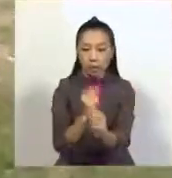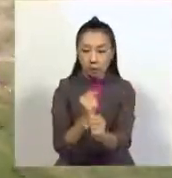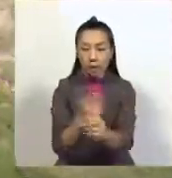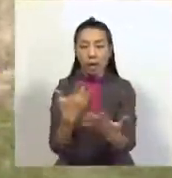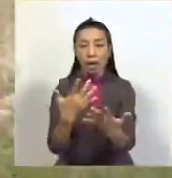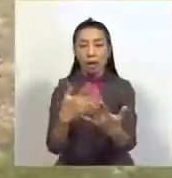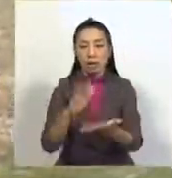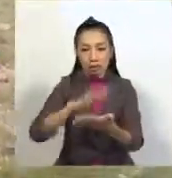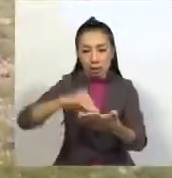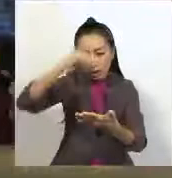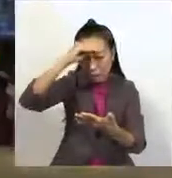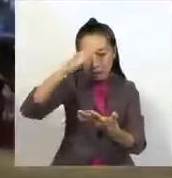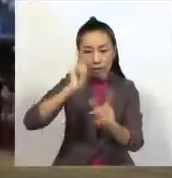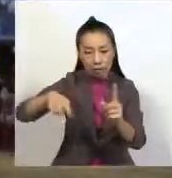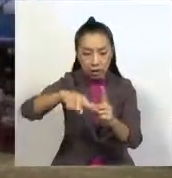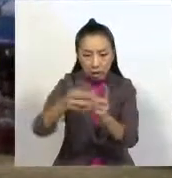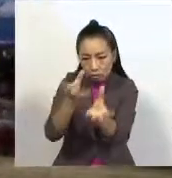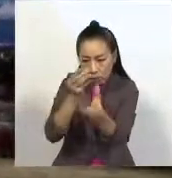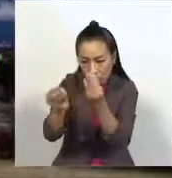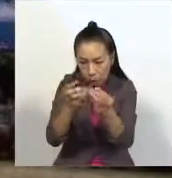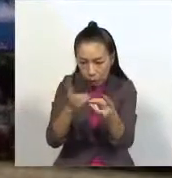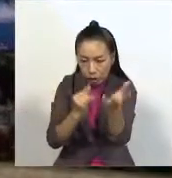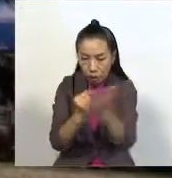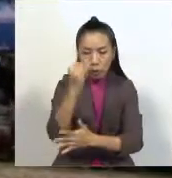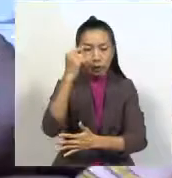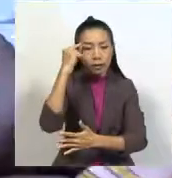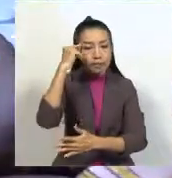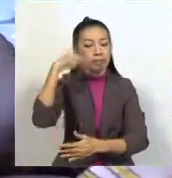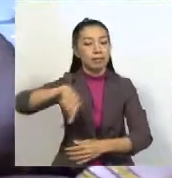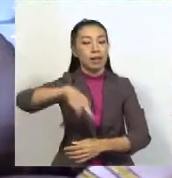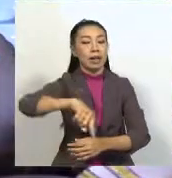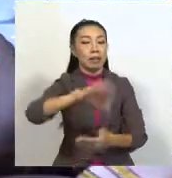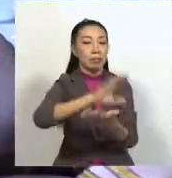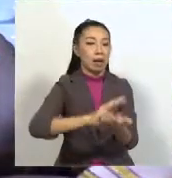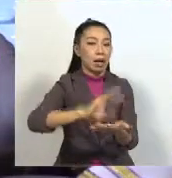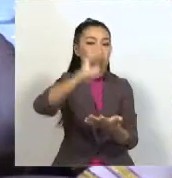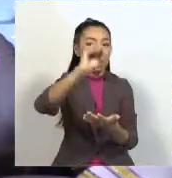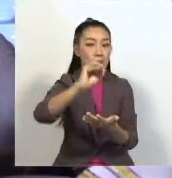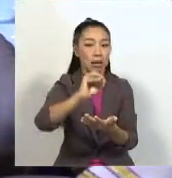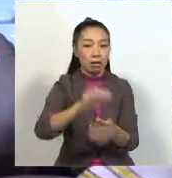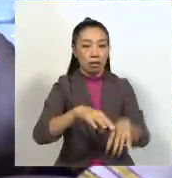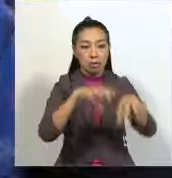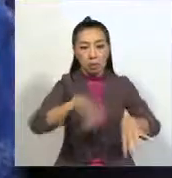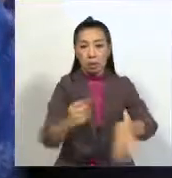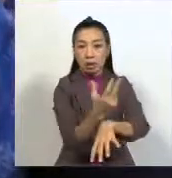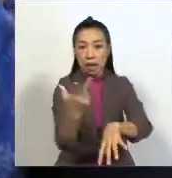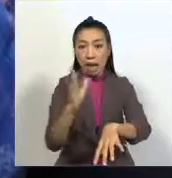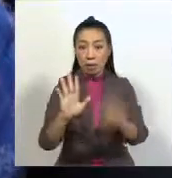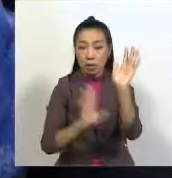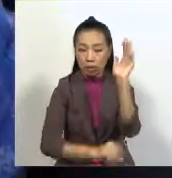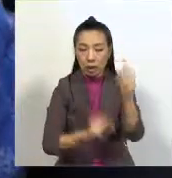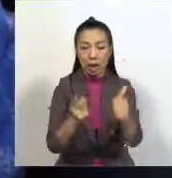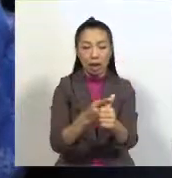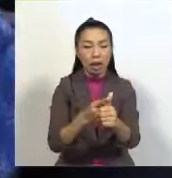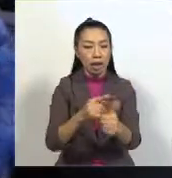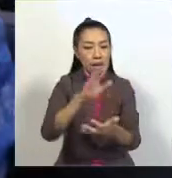งการได้เรียนรู้ประเพณีดังกล่าวอย่างถูกต้องจึงเป็นที่มาของ3มหาวิทยาลัยในจังหวัดสงขลาประกอบด้วยคณะศิล